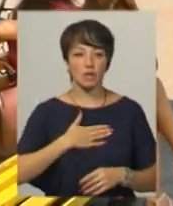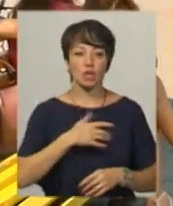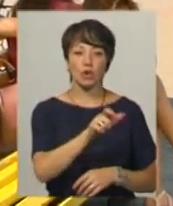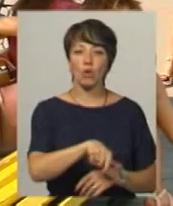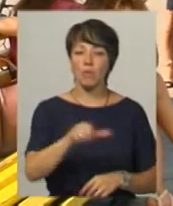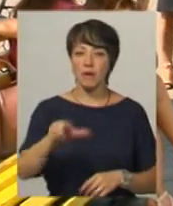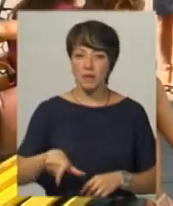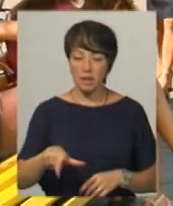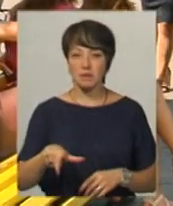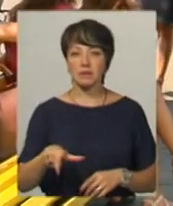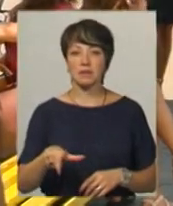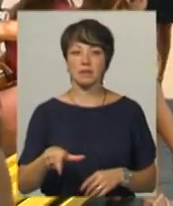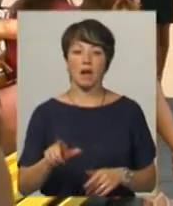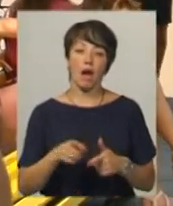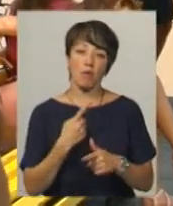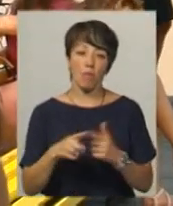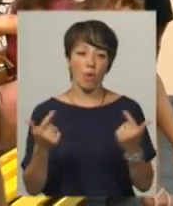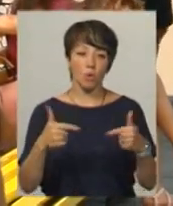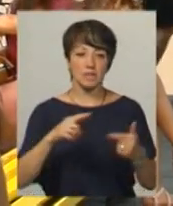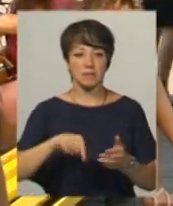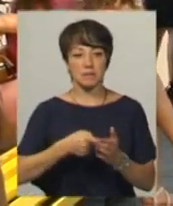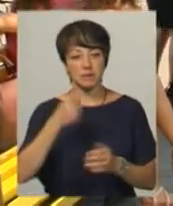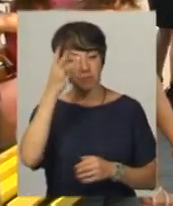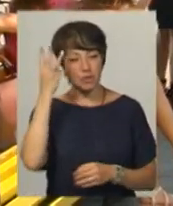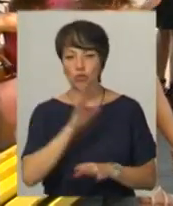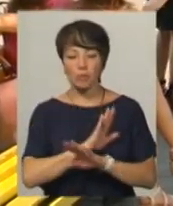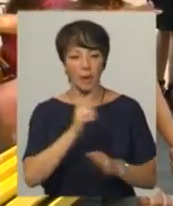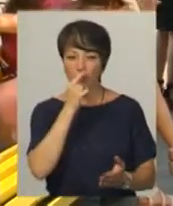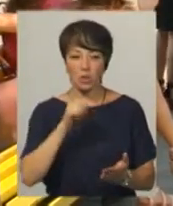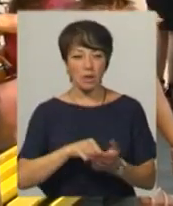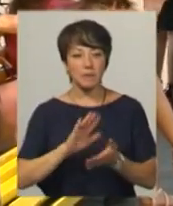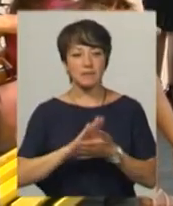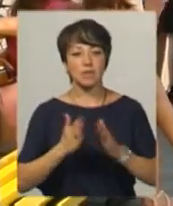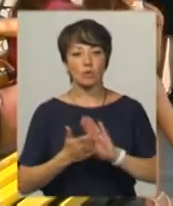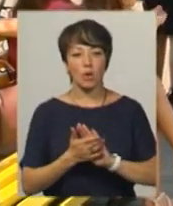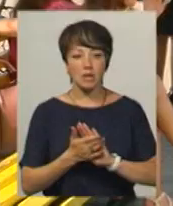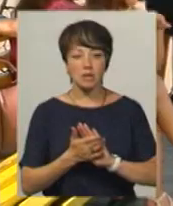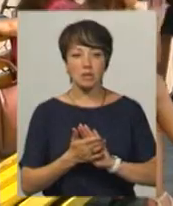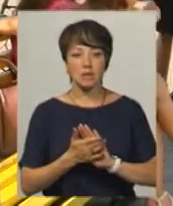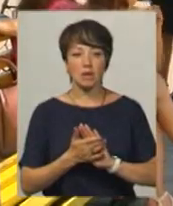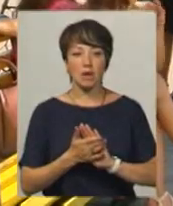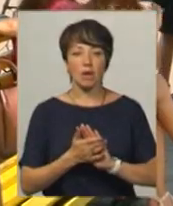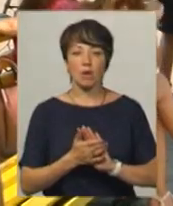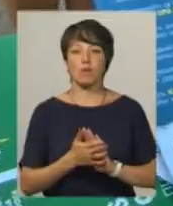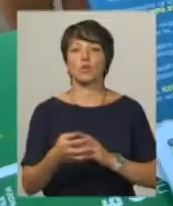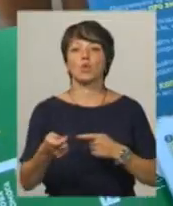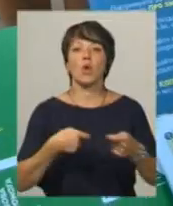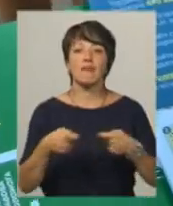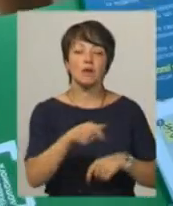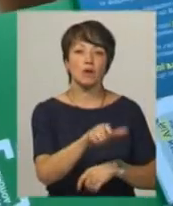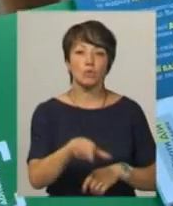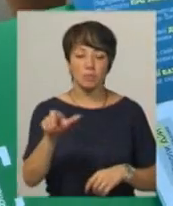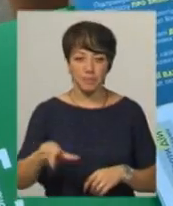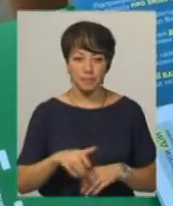та пересічних, які є гостями Хмельниччини, щоб не потрапити у ситуацію відносно протидії торгівлю людьми.